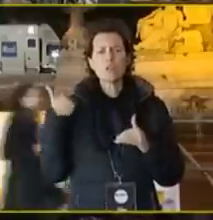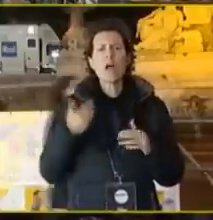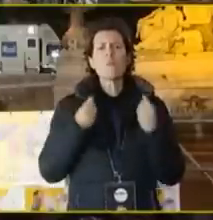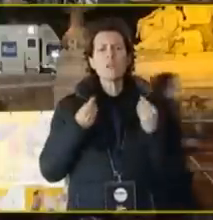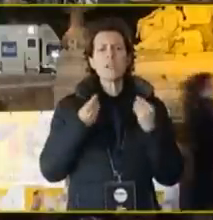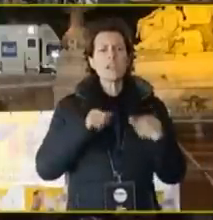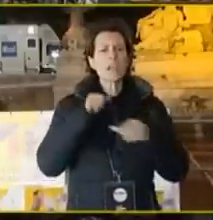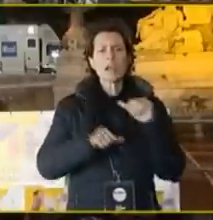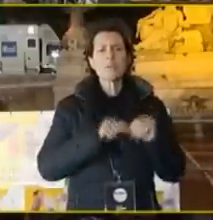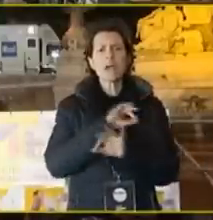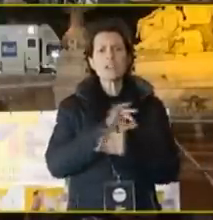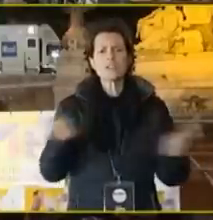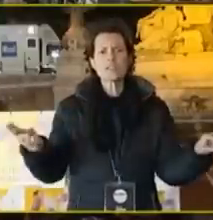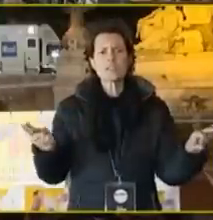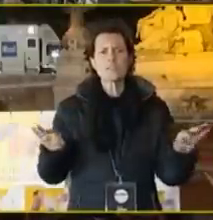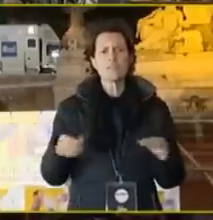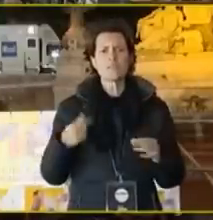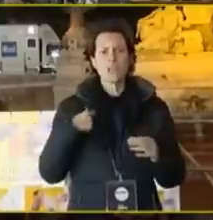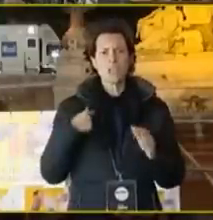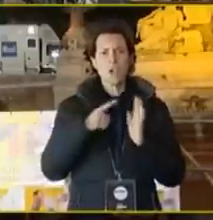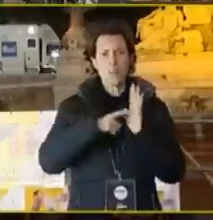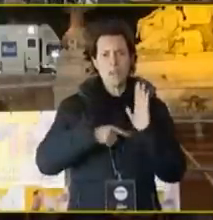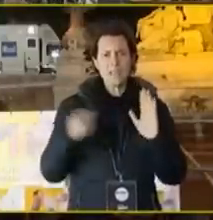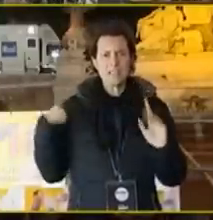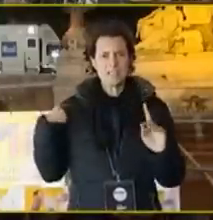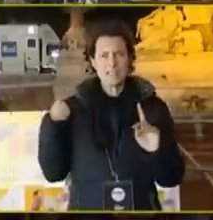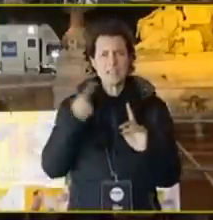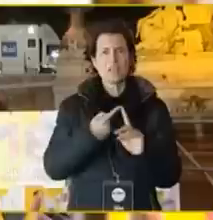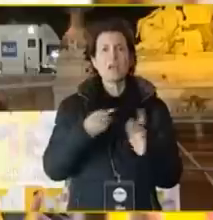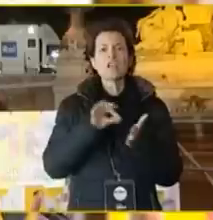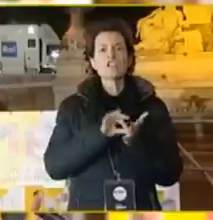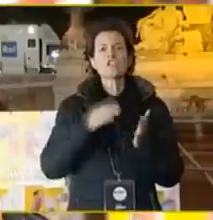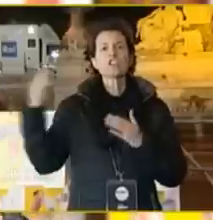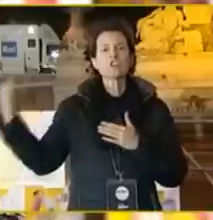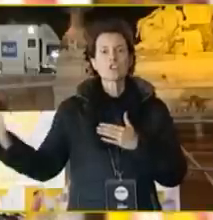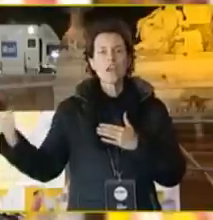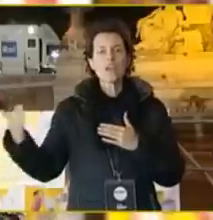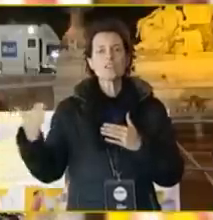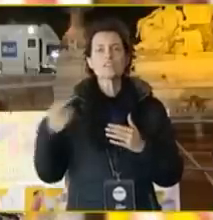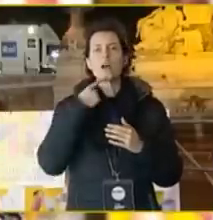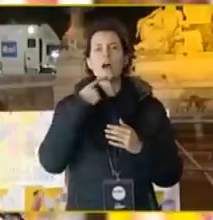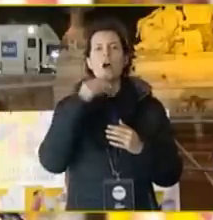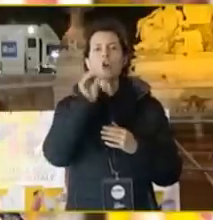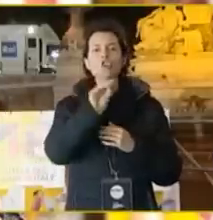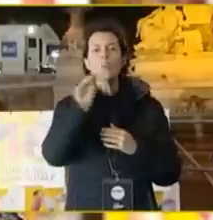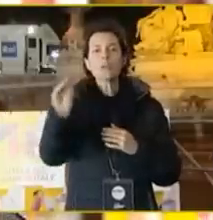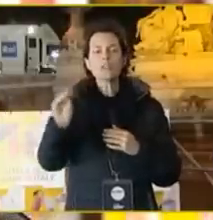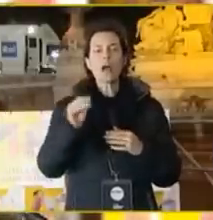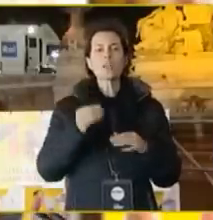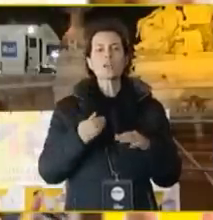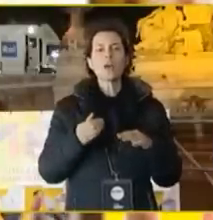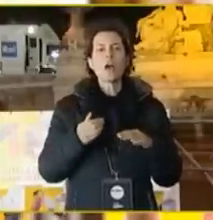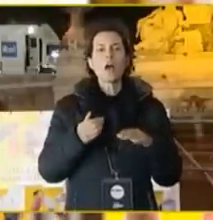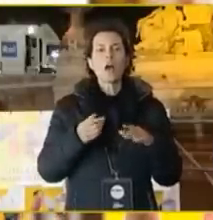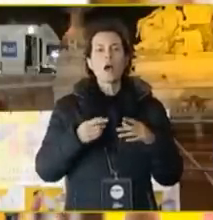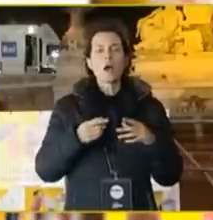Ho chiesto in tutti questi mesi al centrodestra: ditemi chi è il candidato alla presidenza del Consiglio dei Ministri. Era una domanda